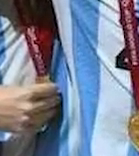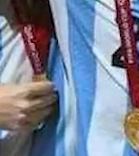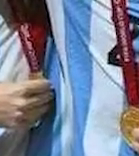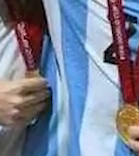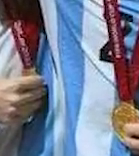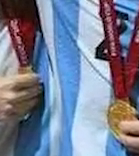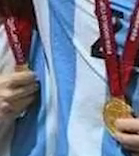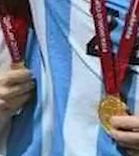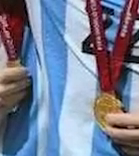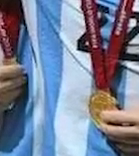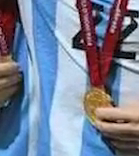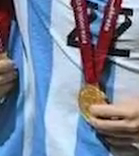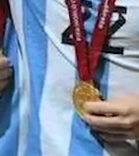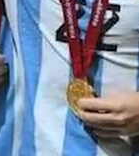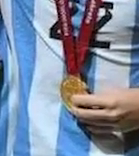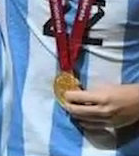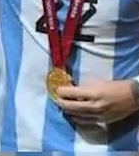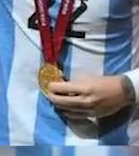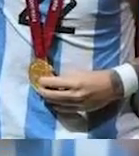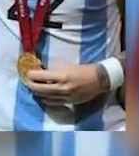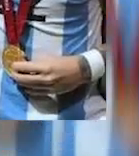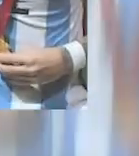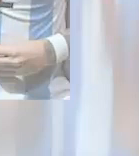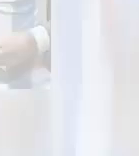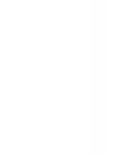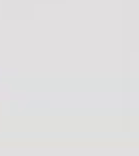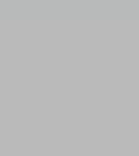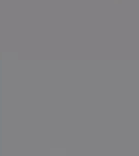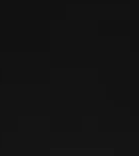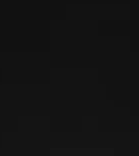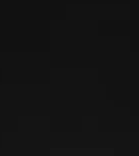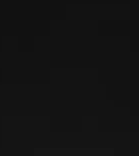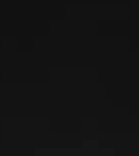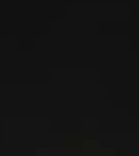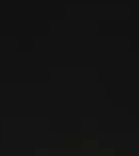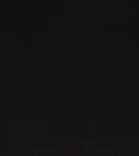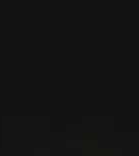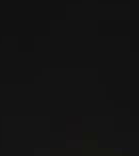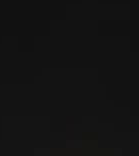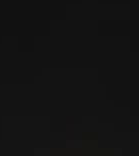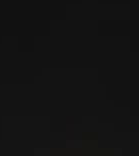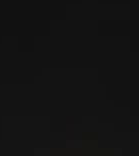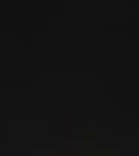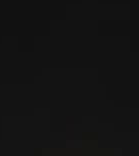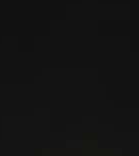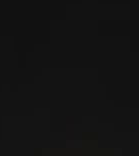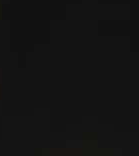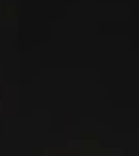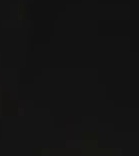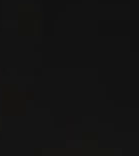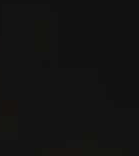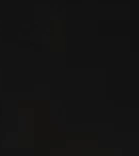yang di share pada pukul 12.00 siang tersebut mengharuskan para calon pembeli terlebih dahulu war atau bersaing untuk mendapatkan tiket sesuai